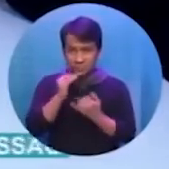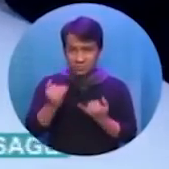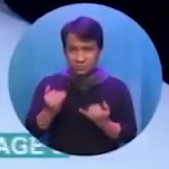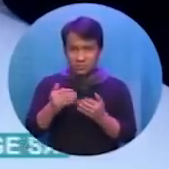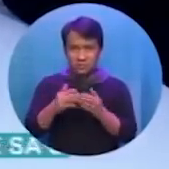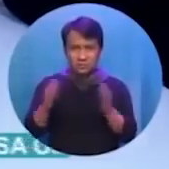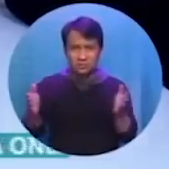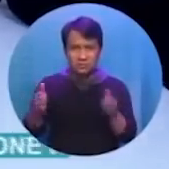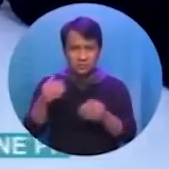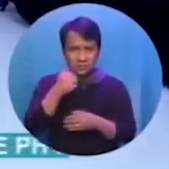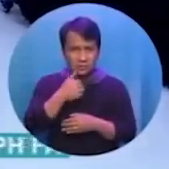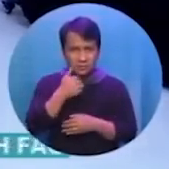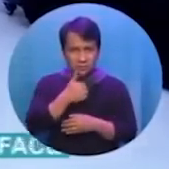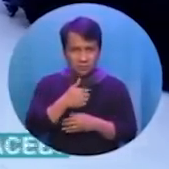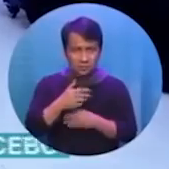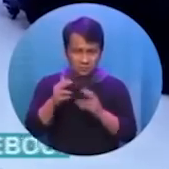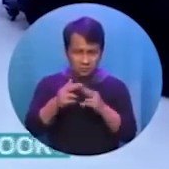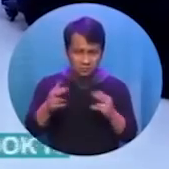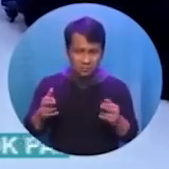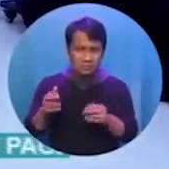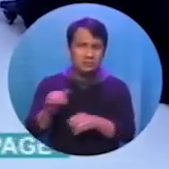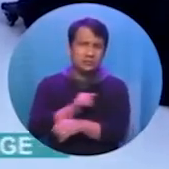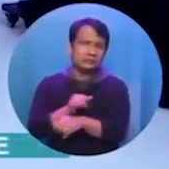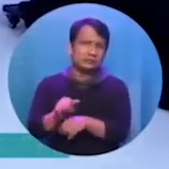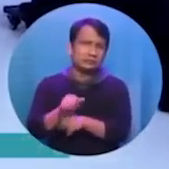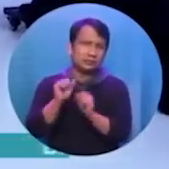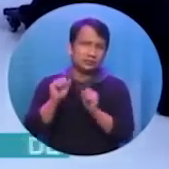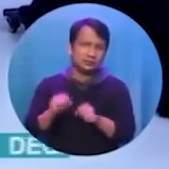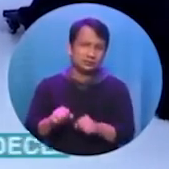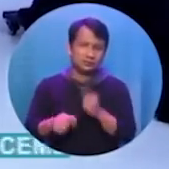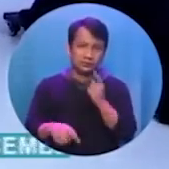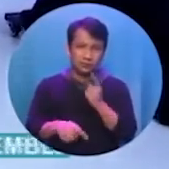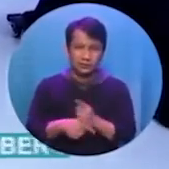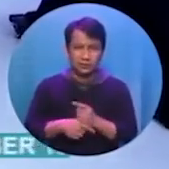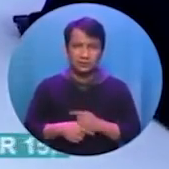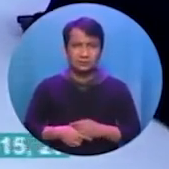Lalo pag mga kababaihan, mga housewife, masisipag yan.